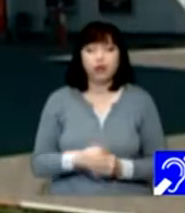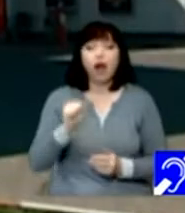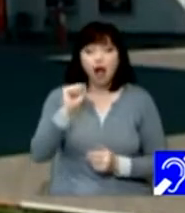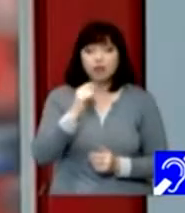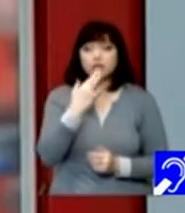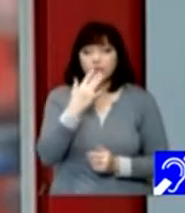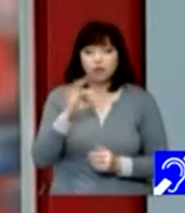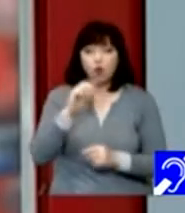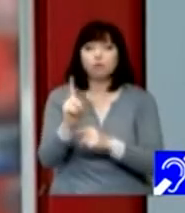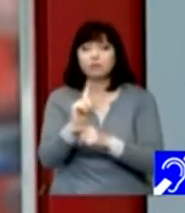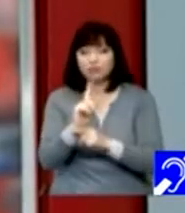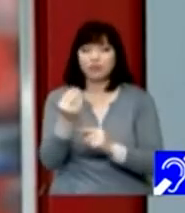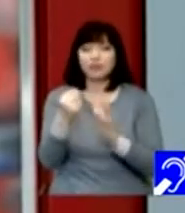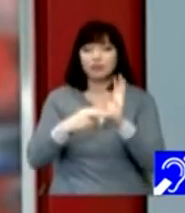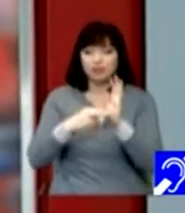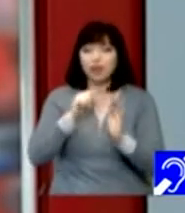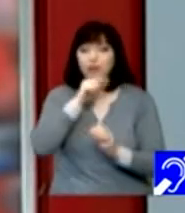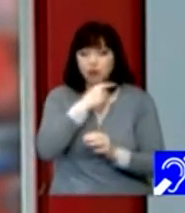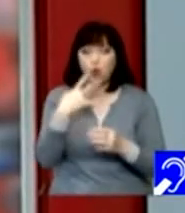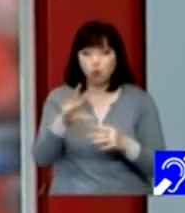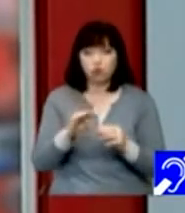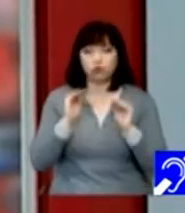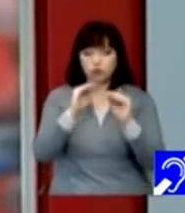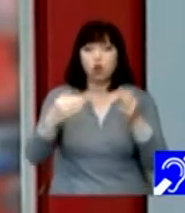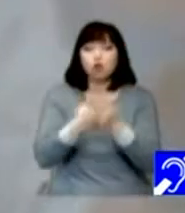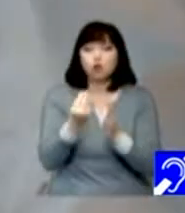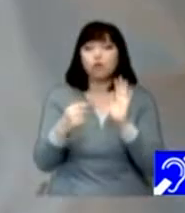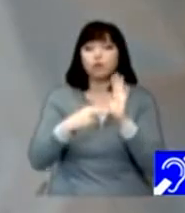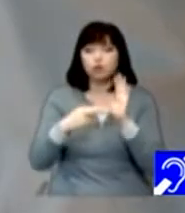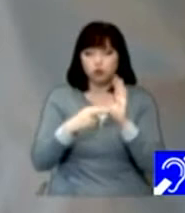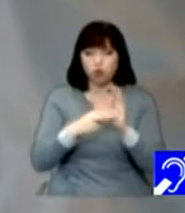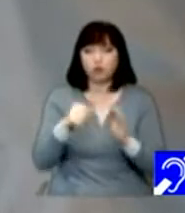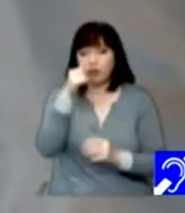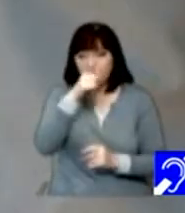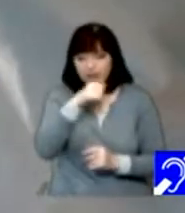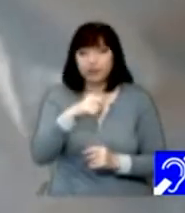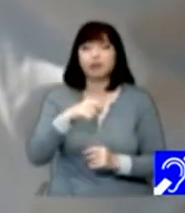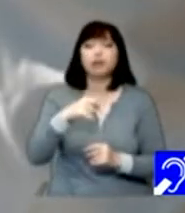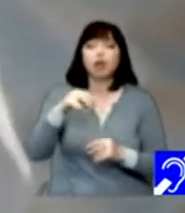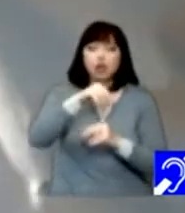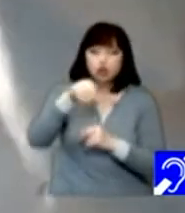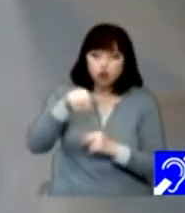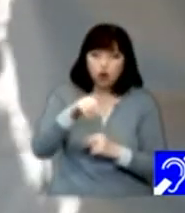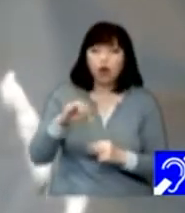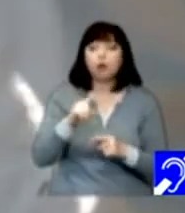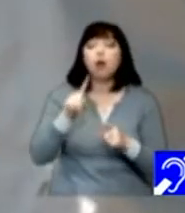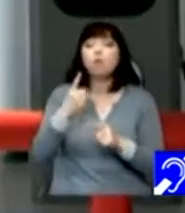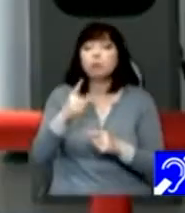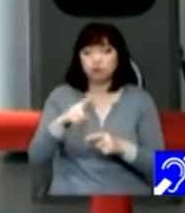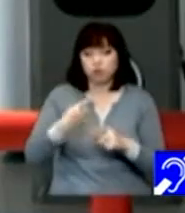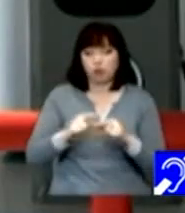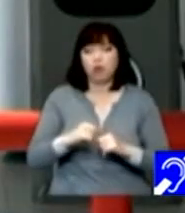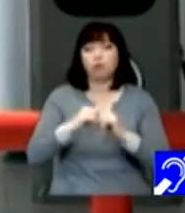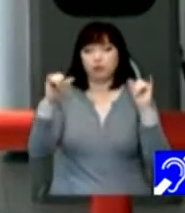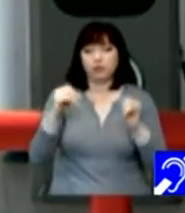Agenția Națională pentru Reglementare în Energetică a stabilit pentru mâine noi prețuri record atât la benzină cât și la motorină, din cauza creșterii